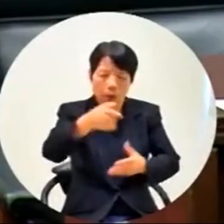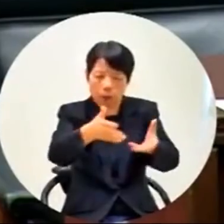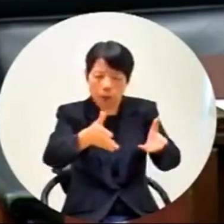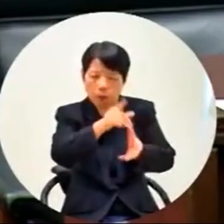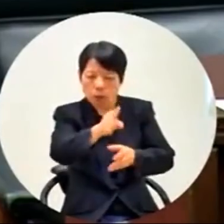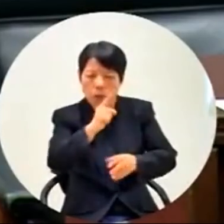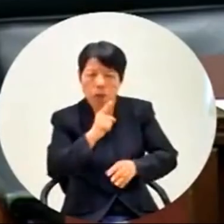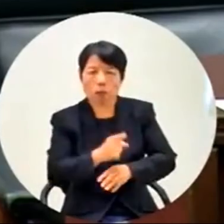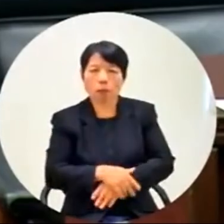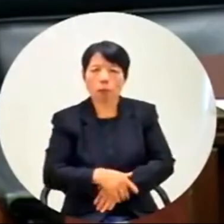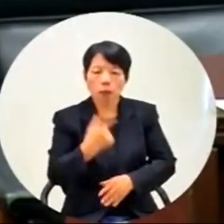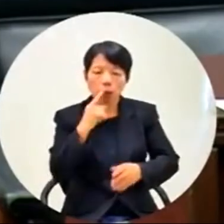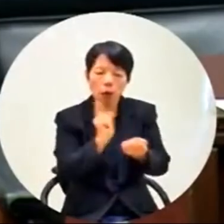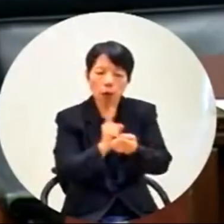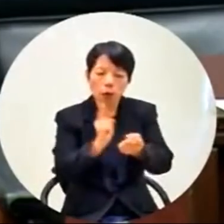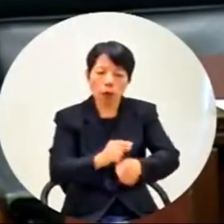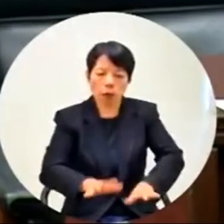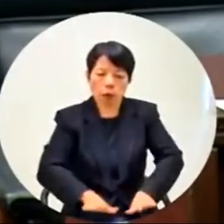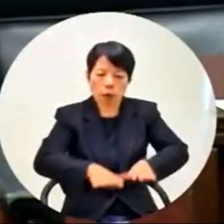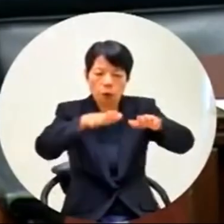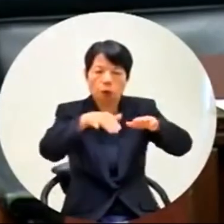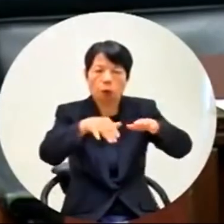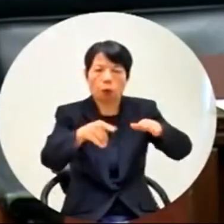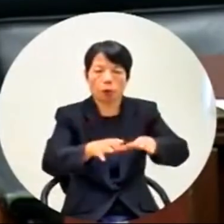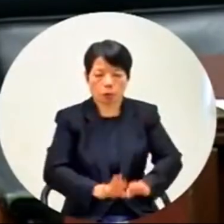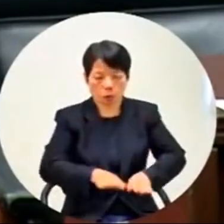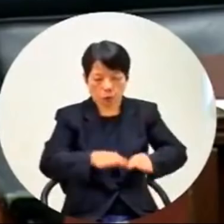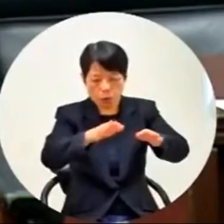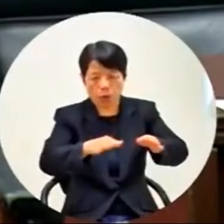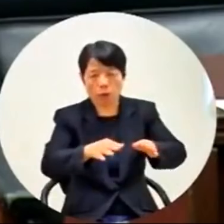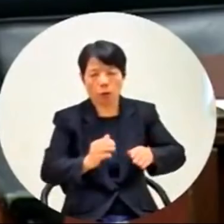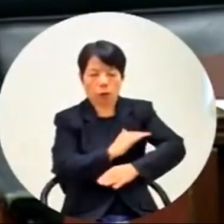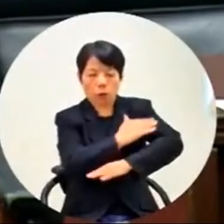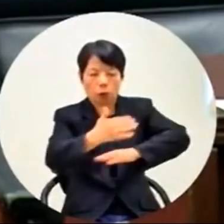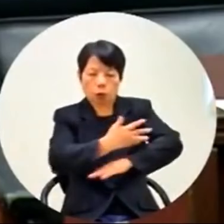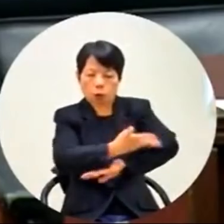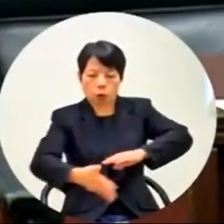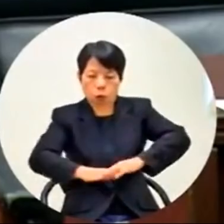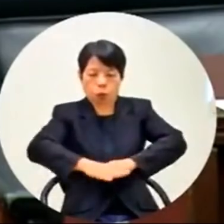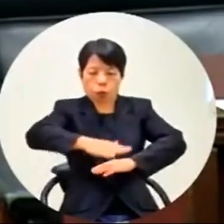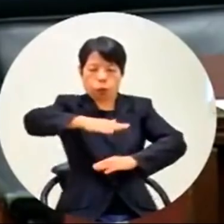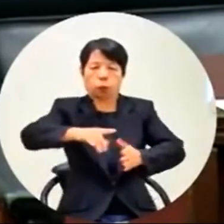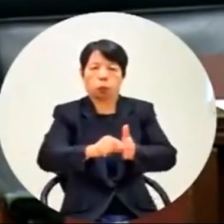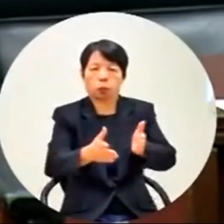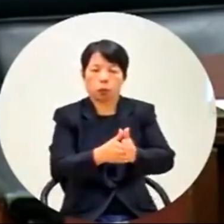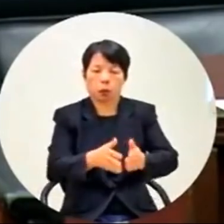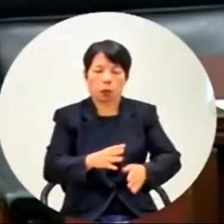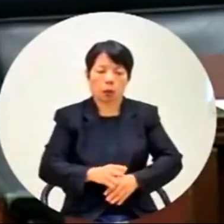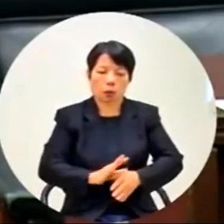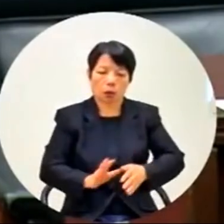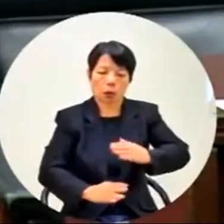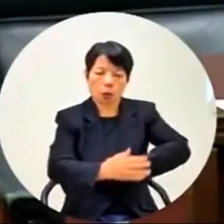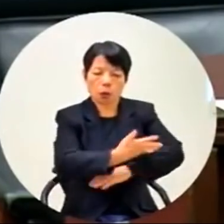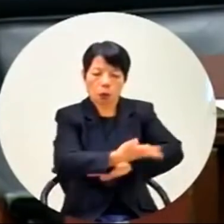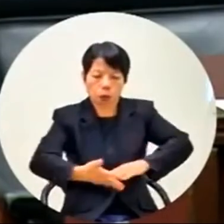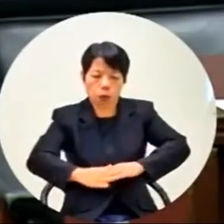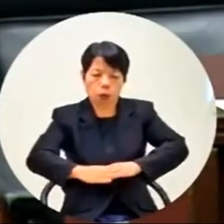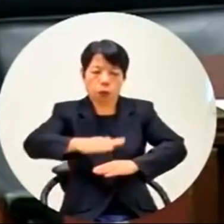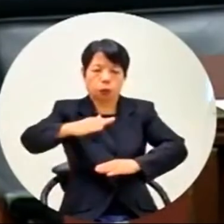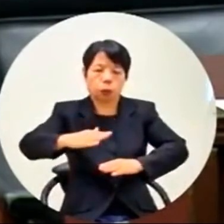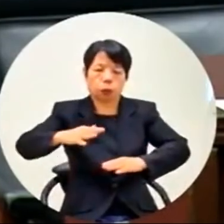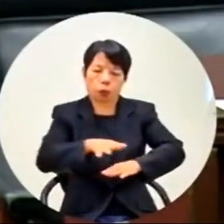实潮汐前进涨潮的话，水带进去也会带出来，为什么